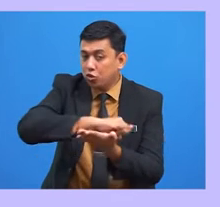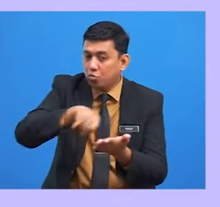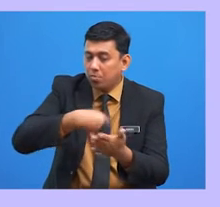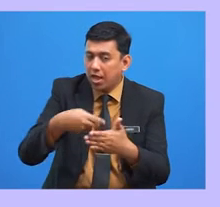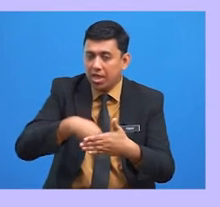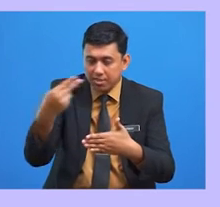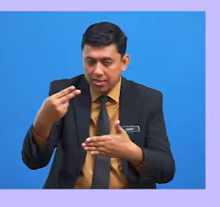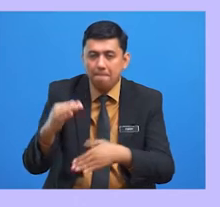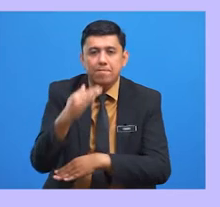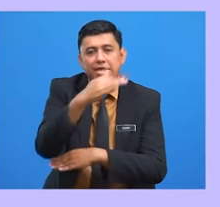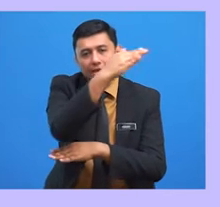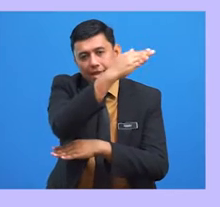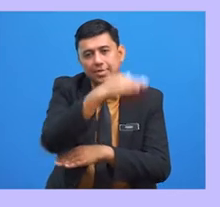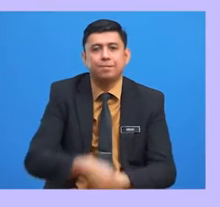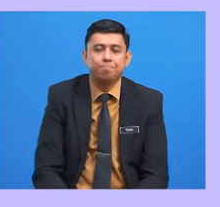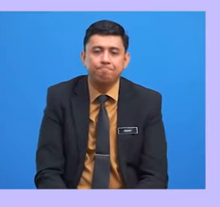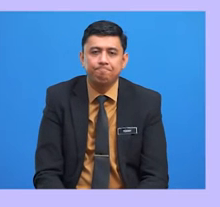jumlah hasil akan meningkat.